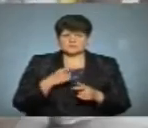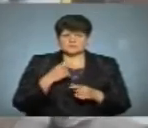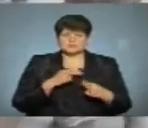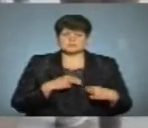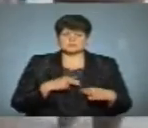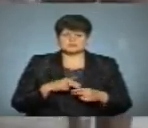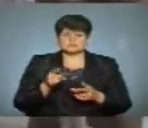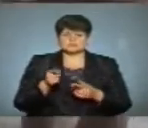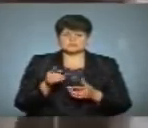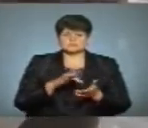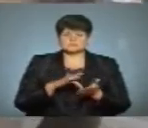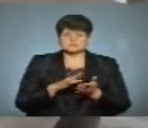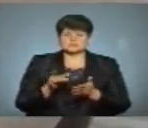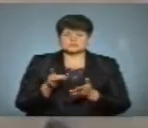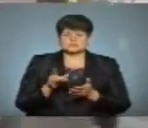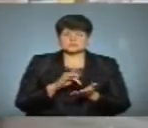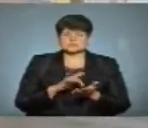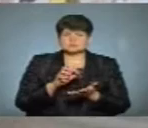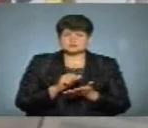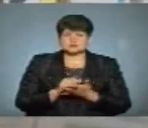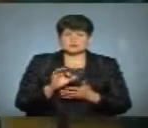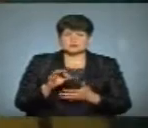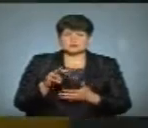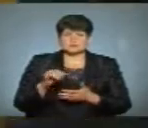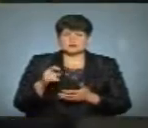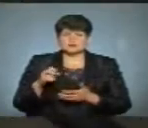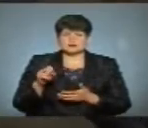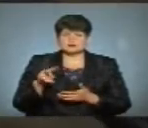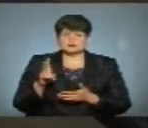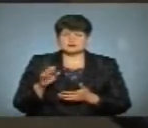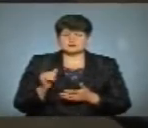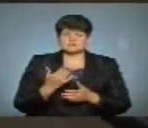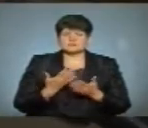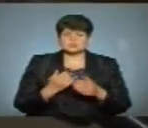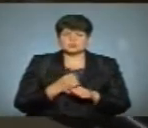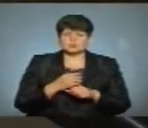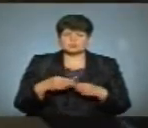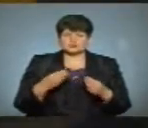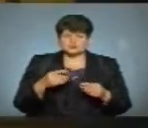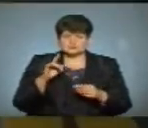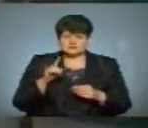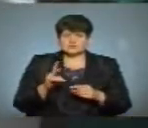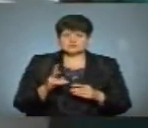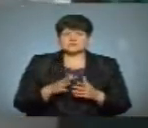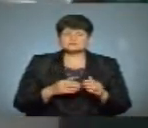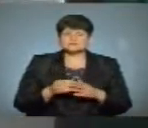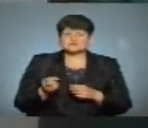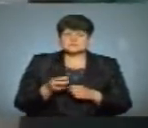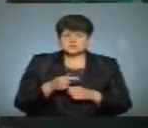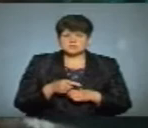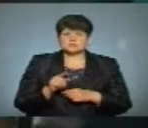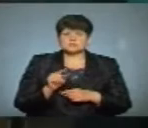працівниця Тернопільського міськрайонного центру зайнятості Ольга Михалків. Якщо роботодавець знає, хто його спеціаліст зразу, то відповідно